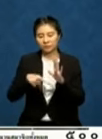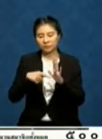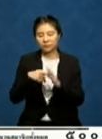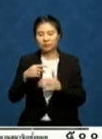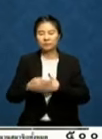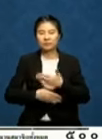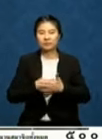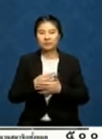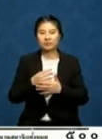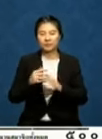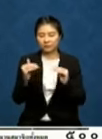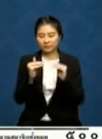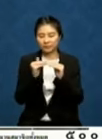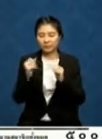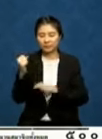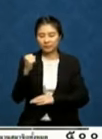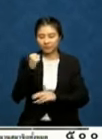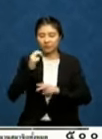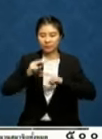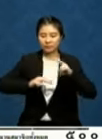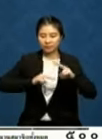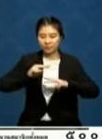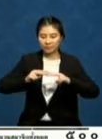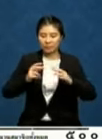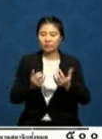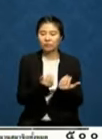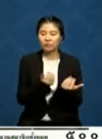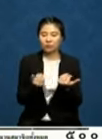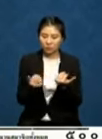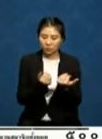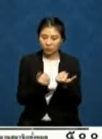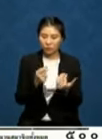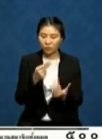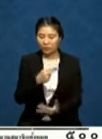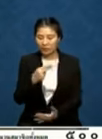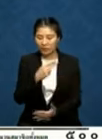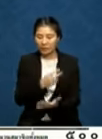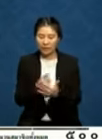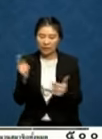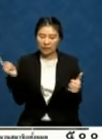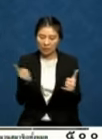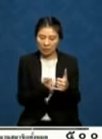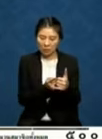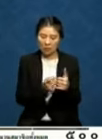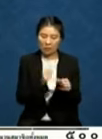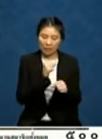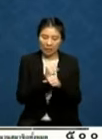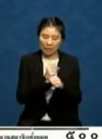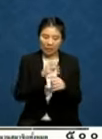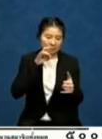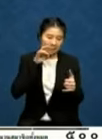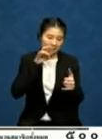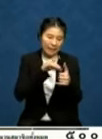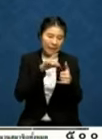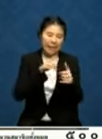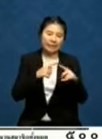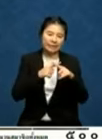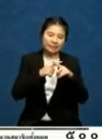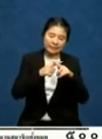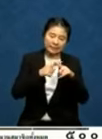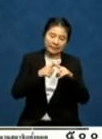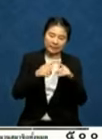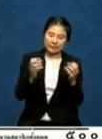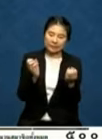ำนาจปกครองในการทำโทษบุตรต้องไม่เป็นการกระทำทารุณกรรมหรือทำร้ายร่างกายจิต